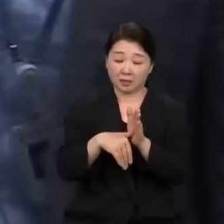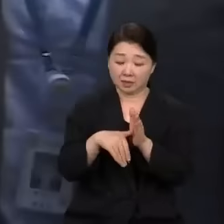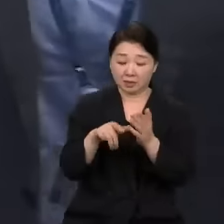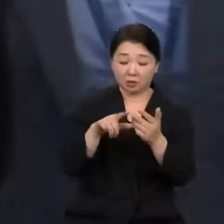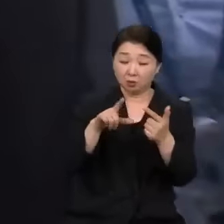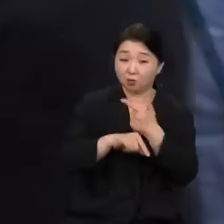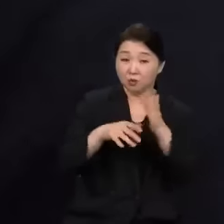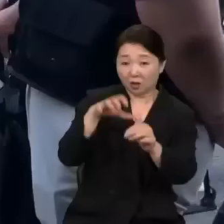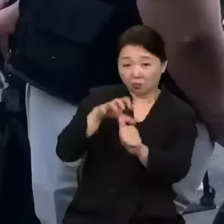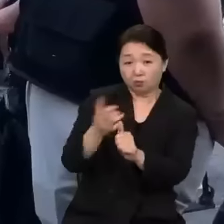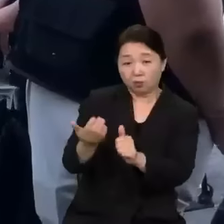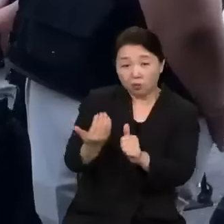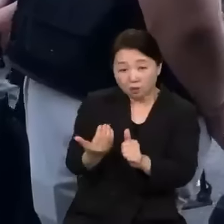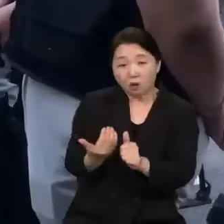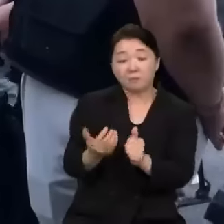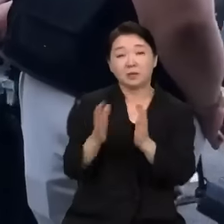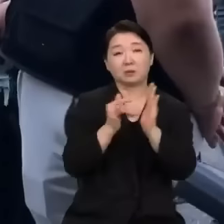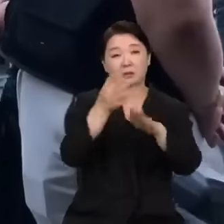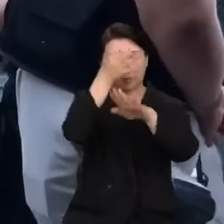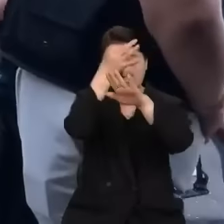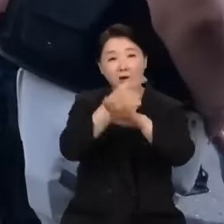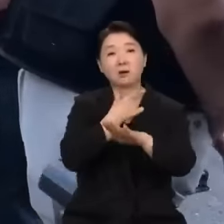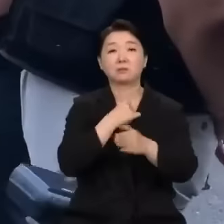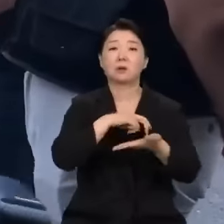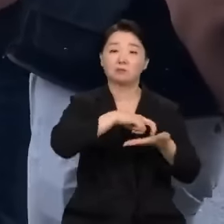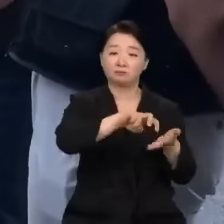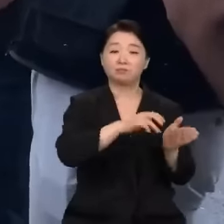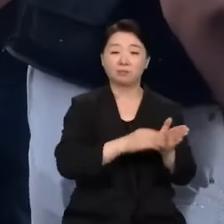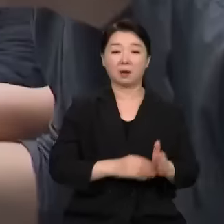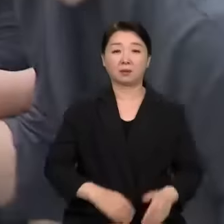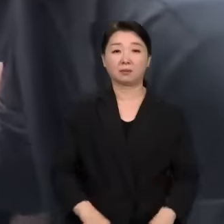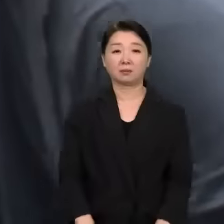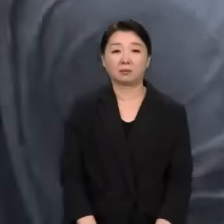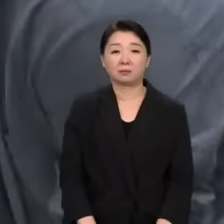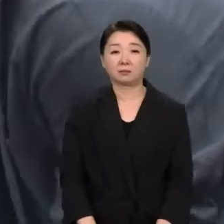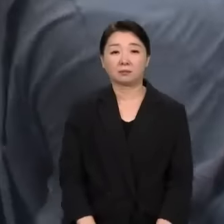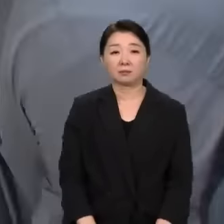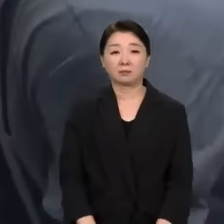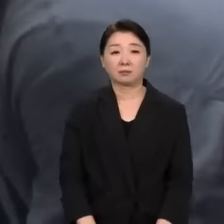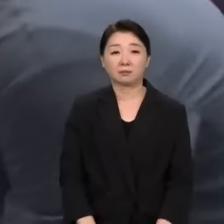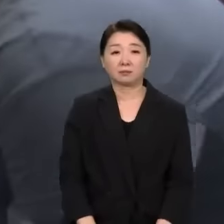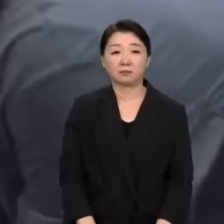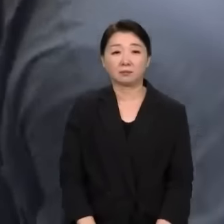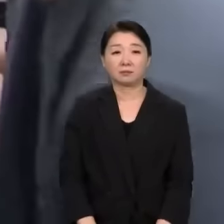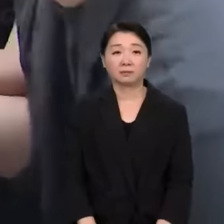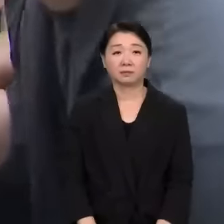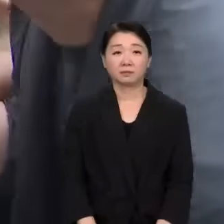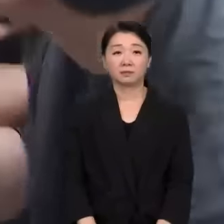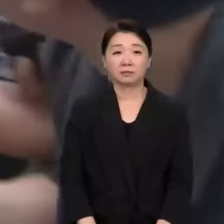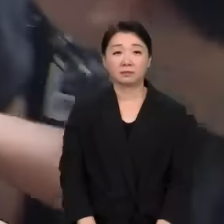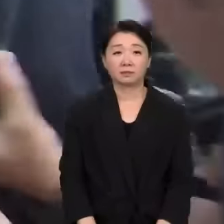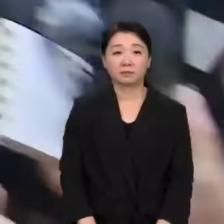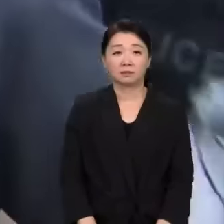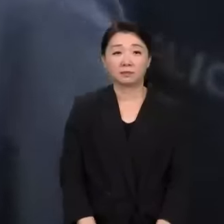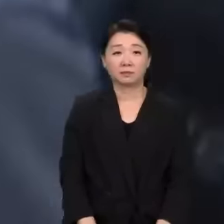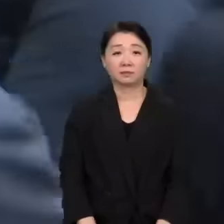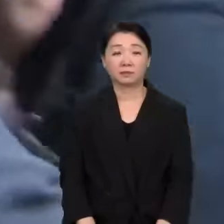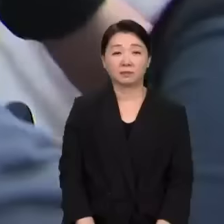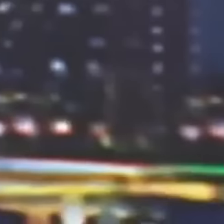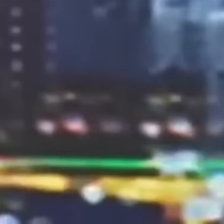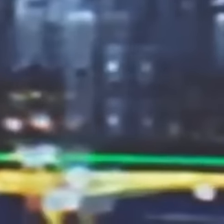직전에야 유가족들에게 사과하고 싶다는 문자를 보낸 사실도 드러났습니다. JTBC 최현수입니다.